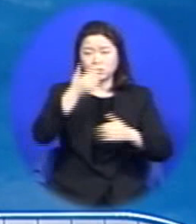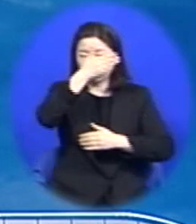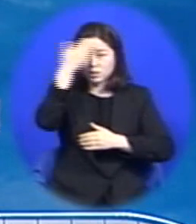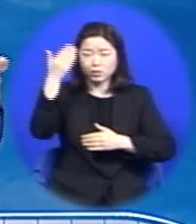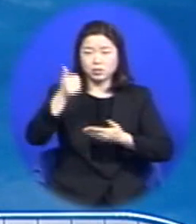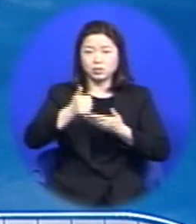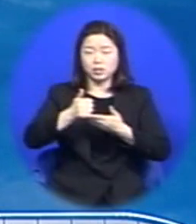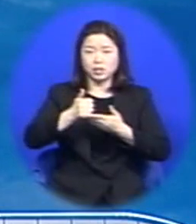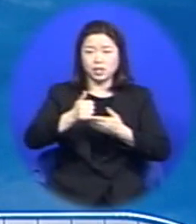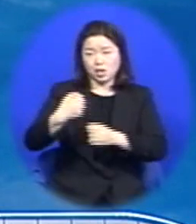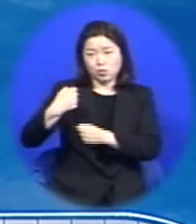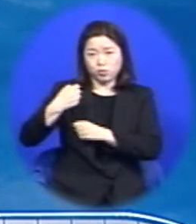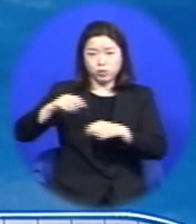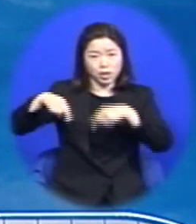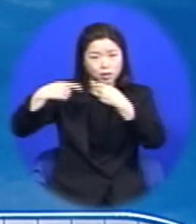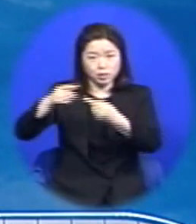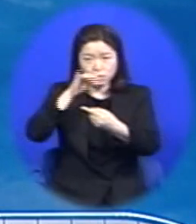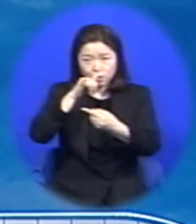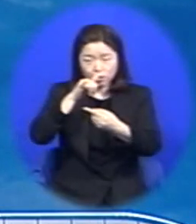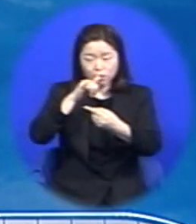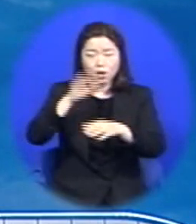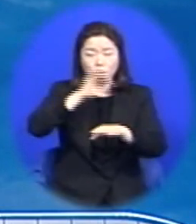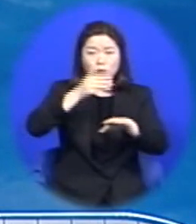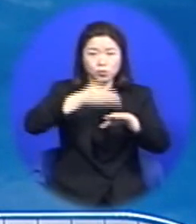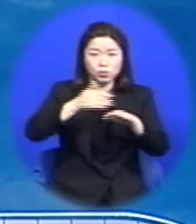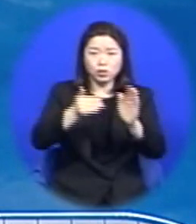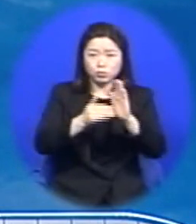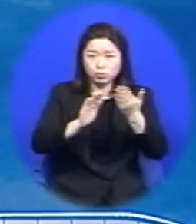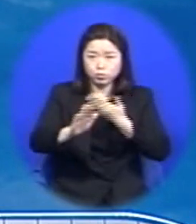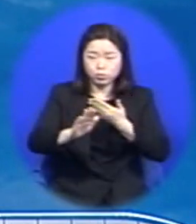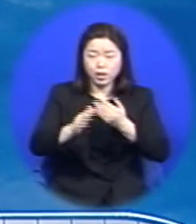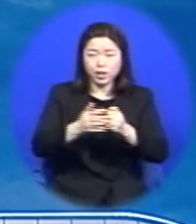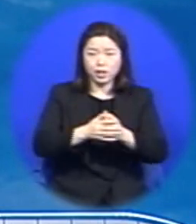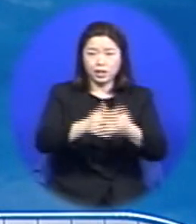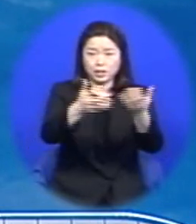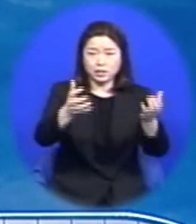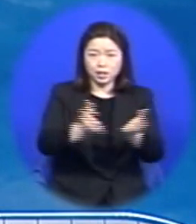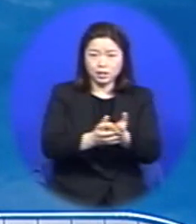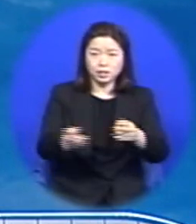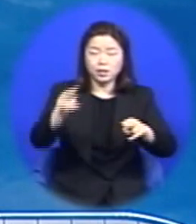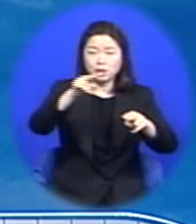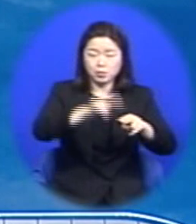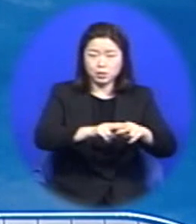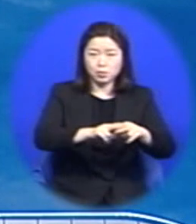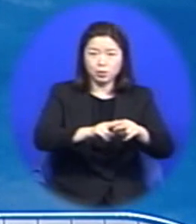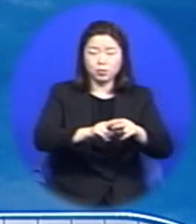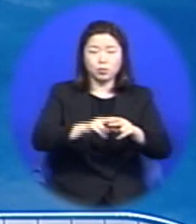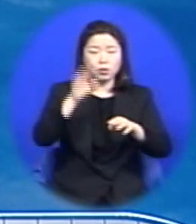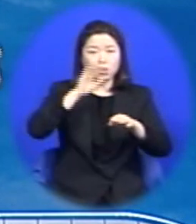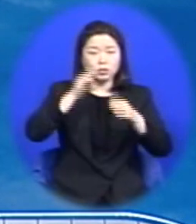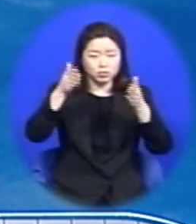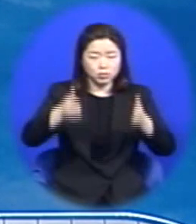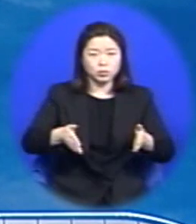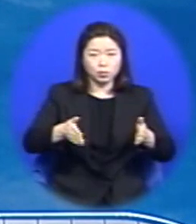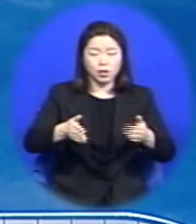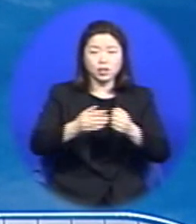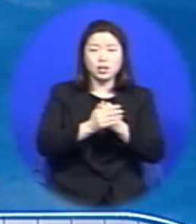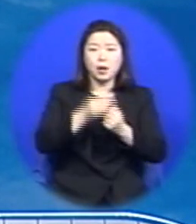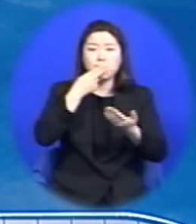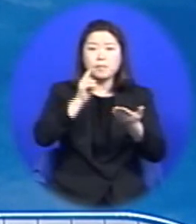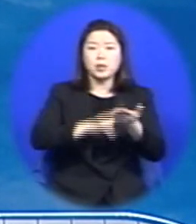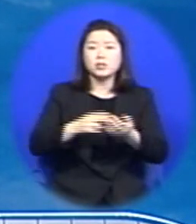훈련 마치고 자대 배치를 받고 이등병일 때 우리 고등부 학생들에게 편지를